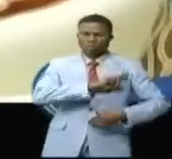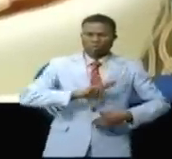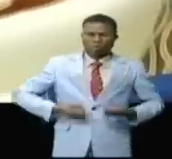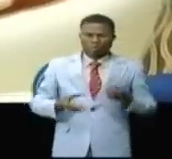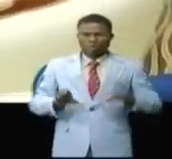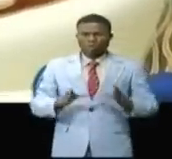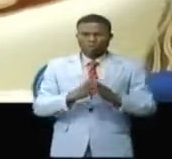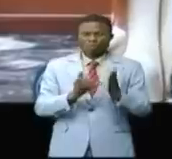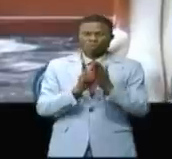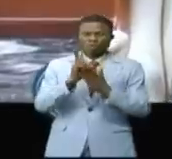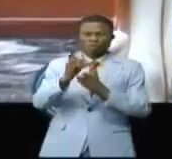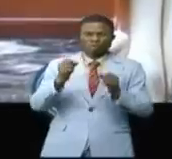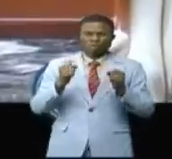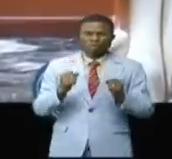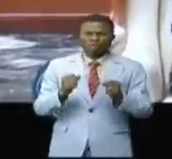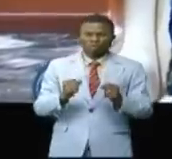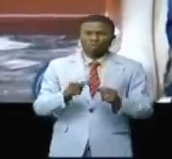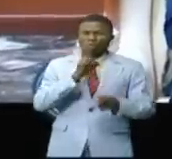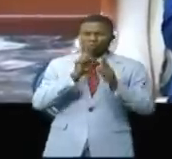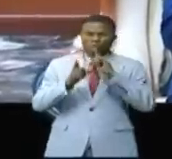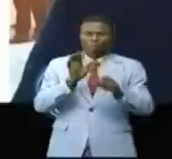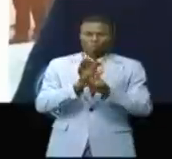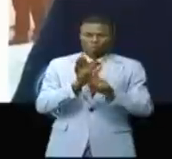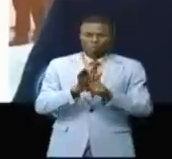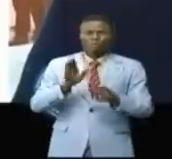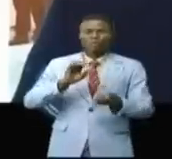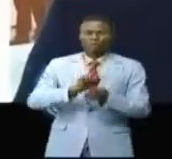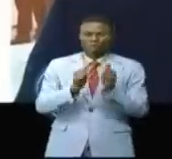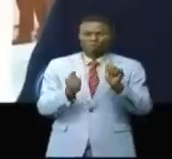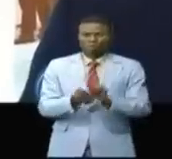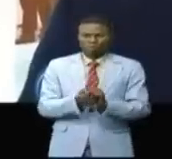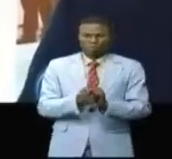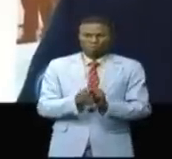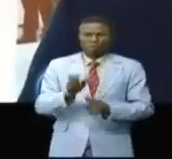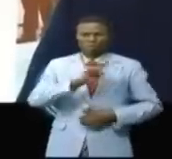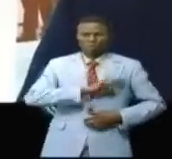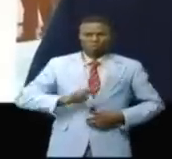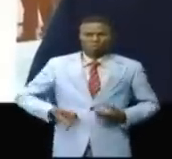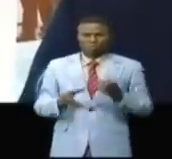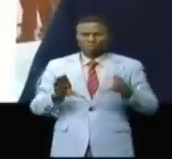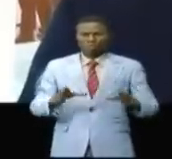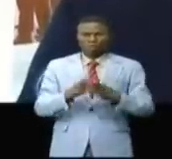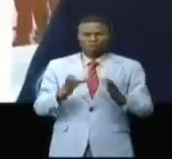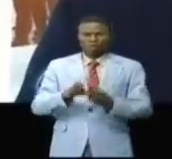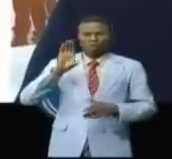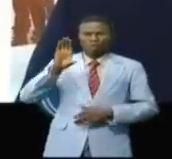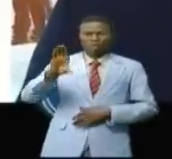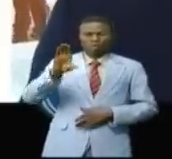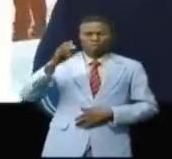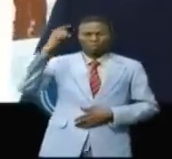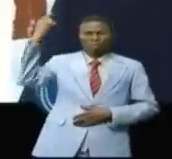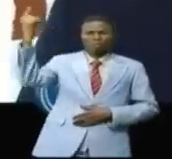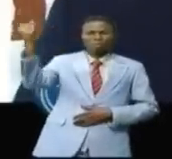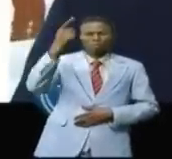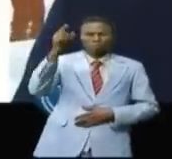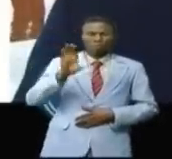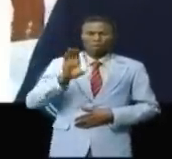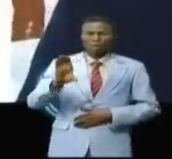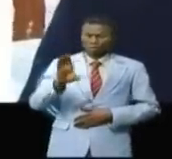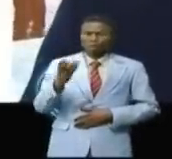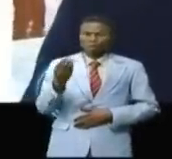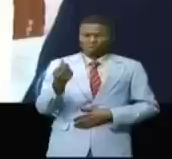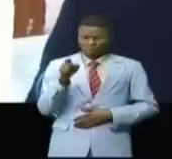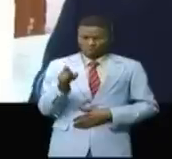durable d'en discuter des relations entre la rdc et la banque mondiale une banque qui est